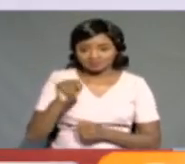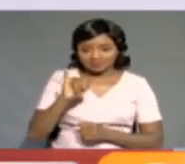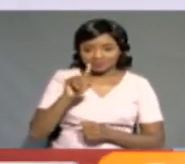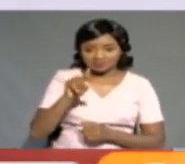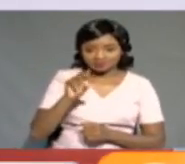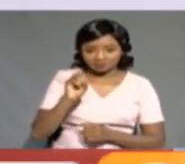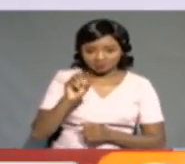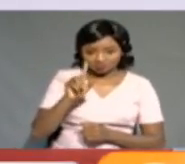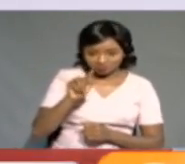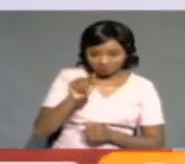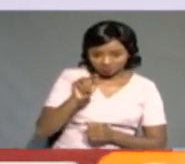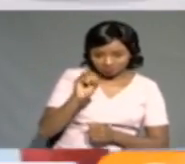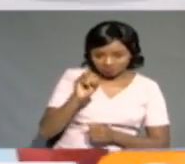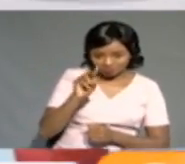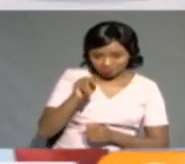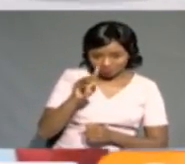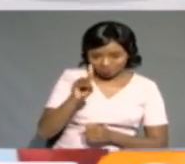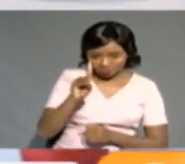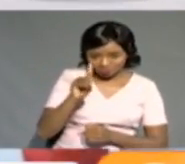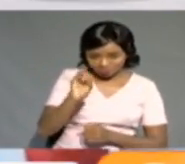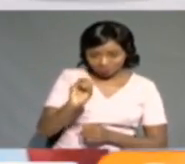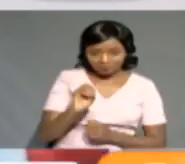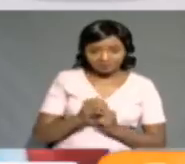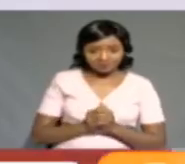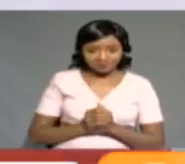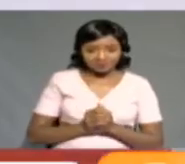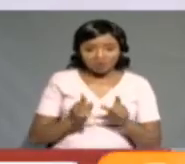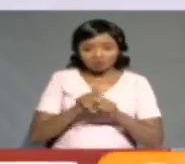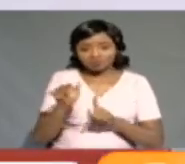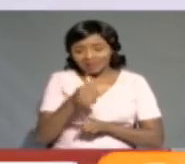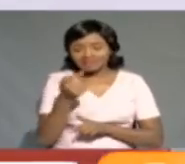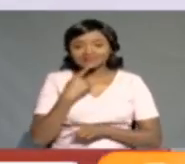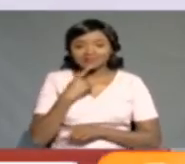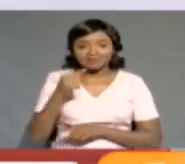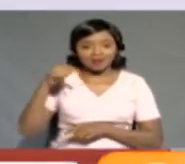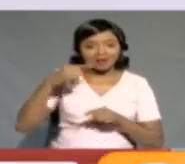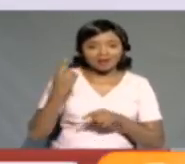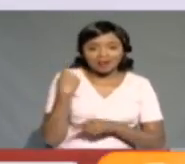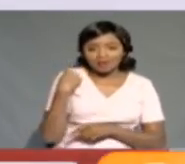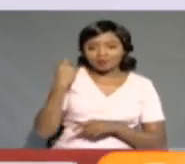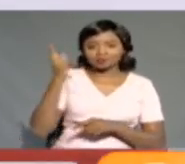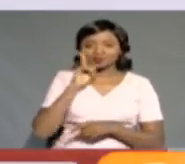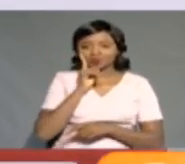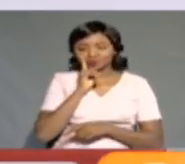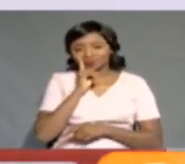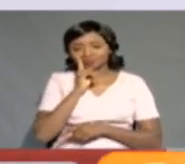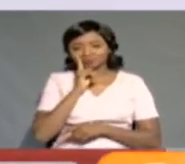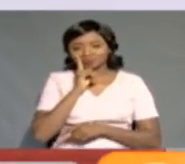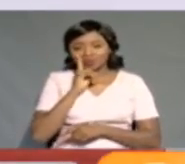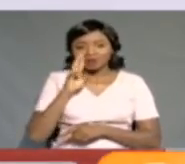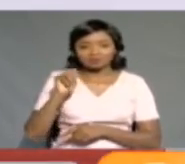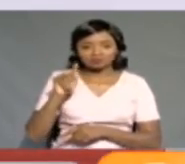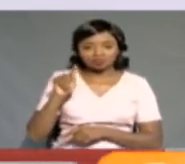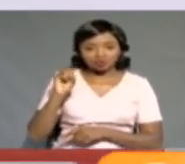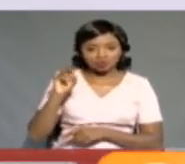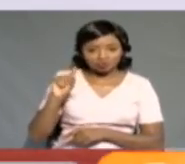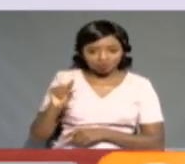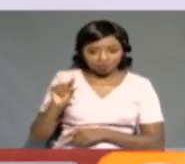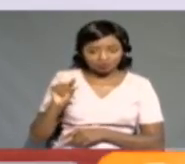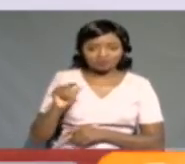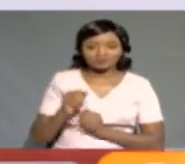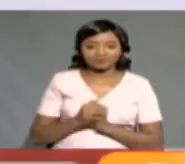kitondogo. Na Silvester Okelo kutoka Rongo anasema juzi, jana, leo, kesho, kesho kutwa, mtondo,